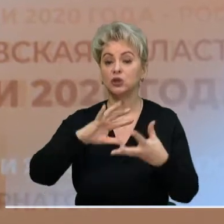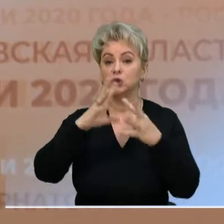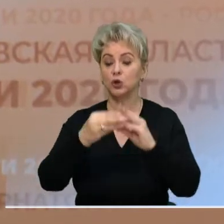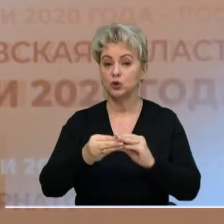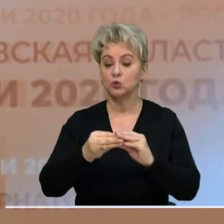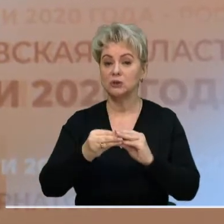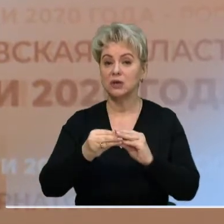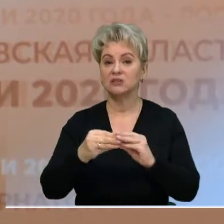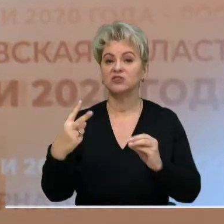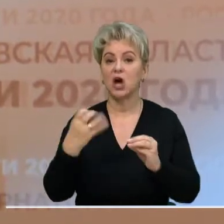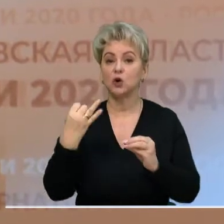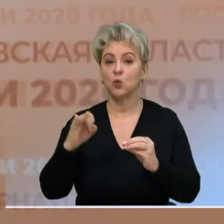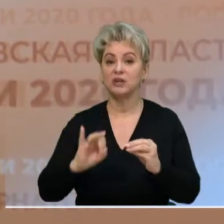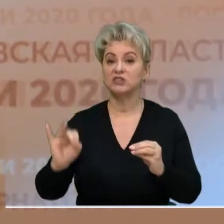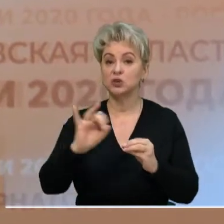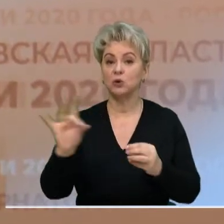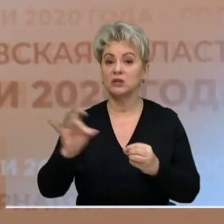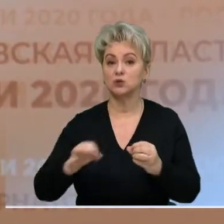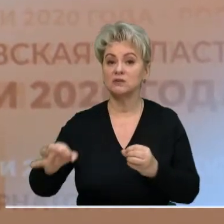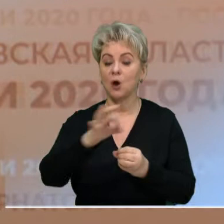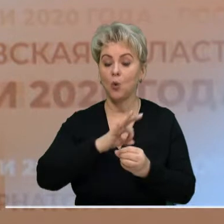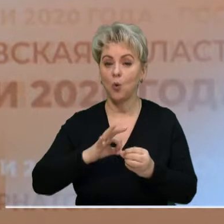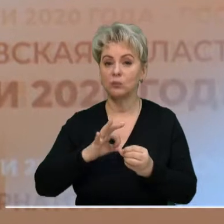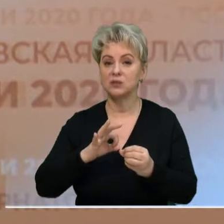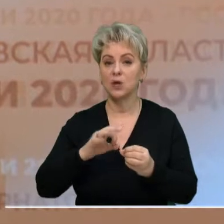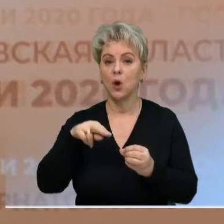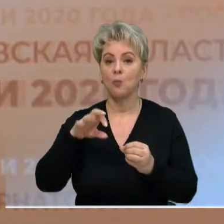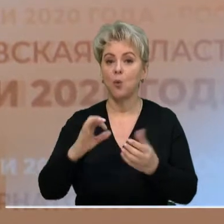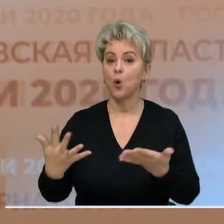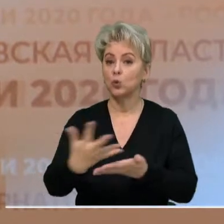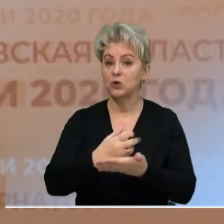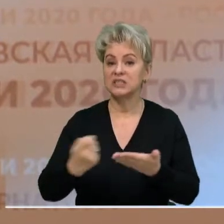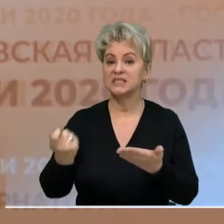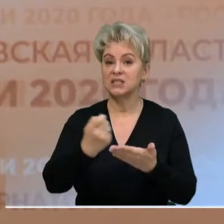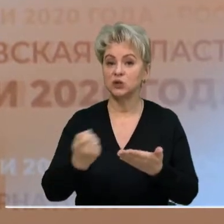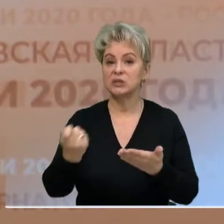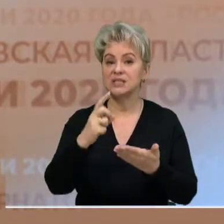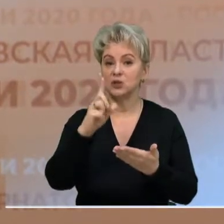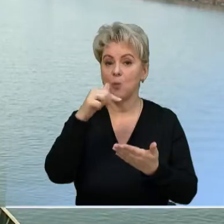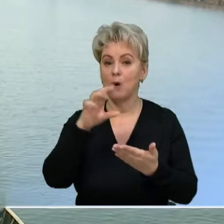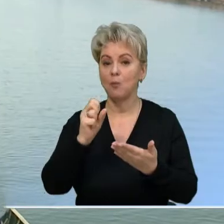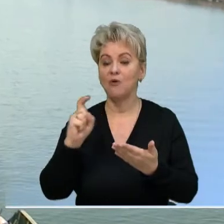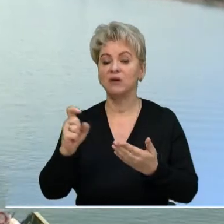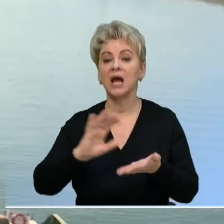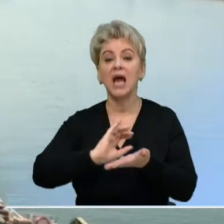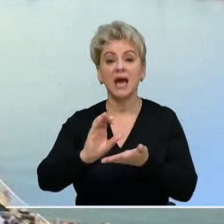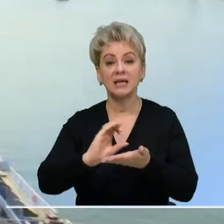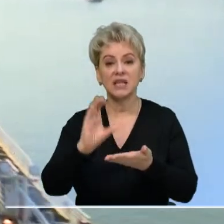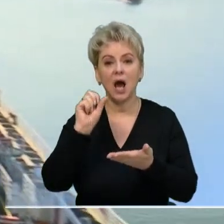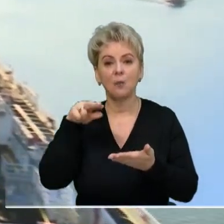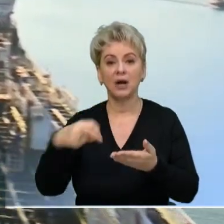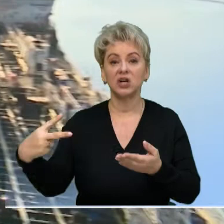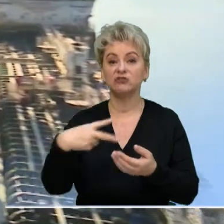результат, кстати, второй в истории Ростовской области по урожаю зерновых и зернобобовых. Экспорт АПК